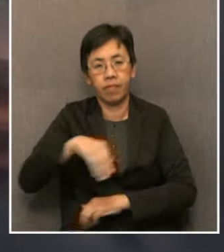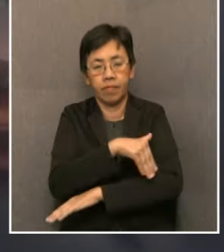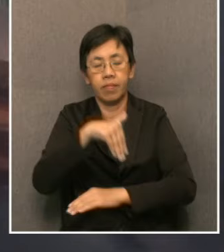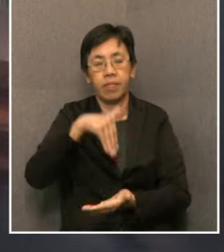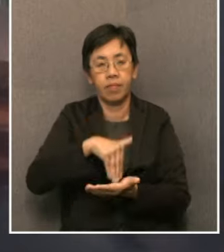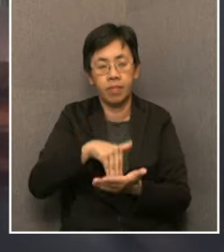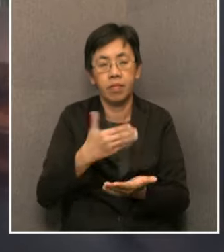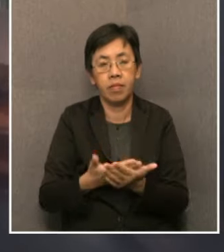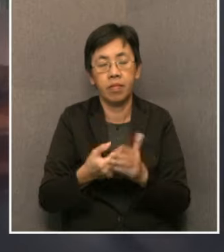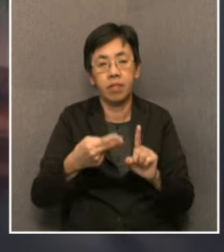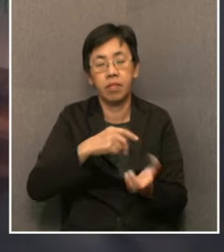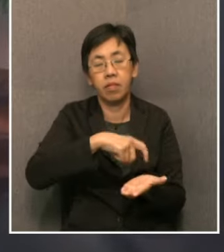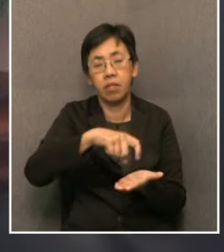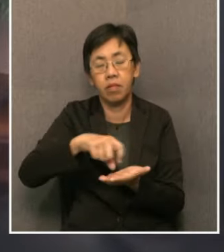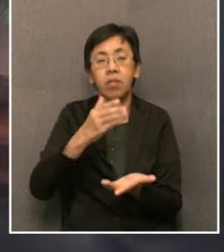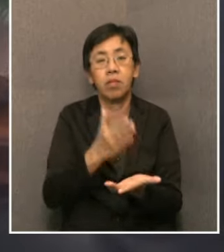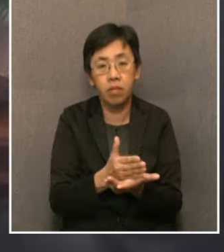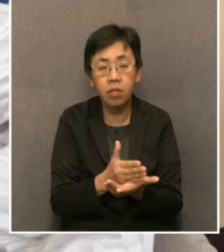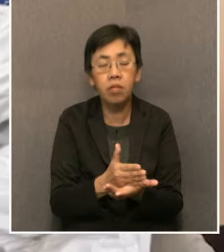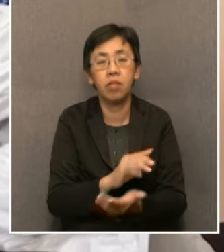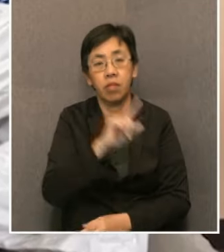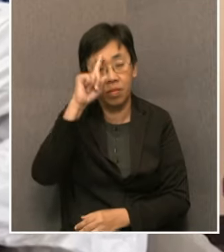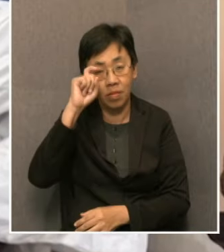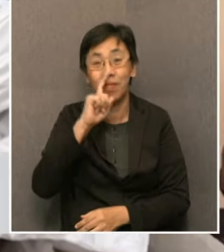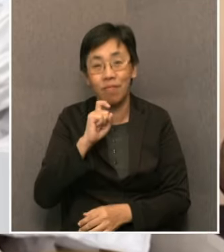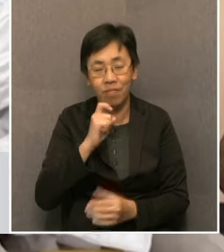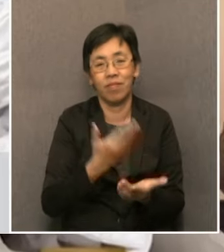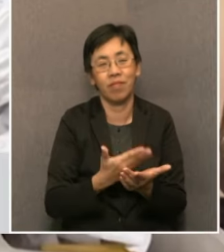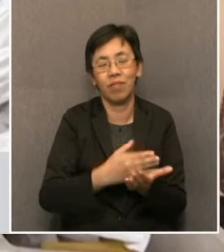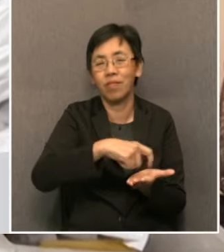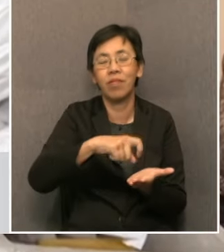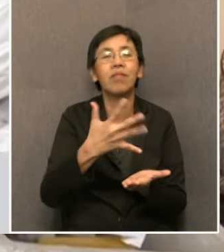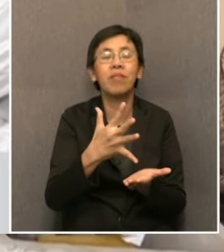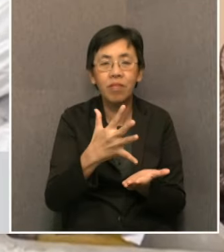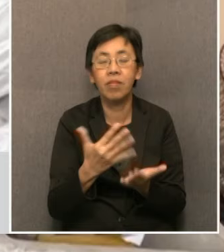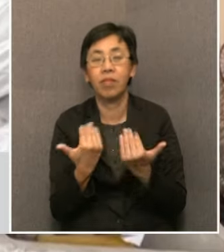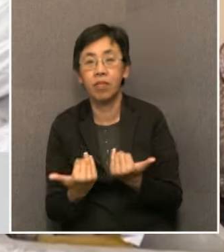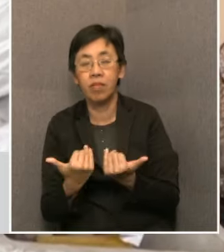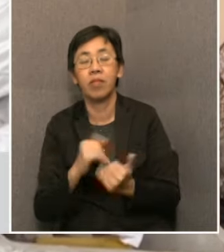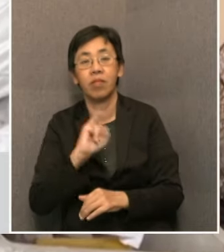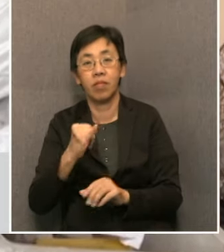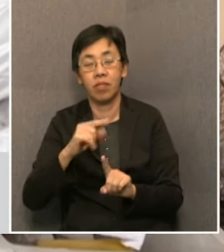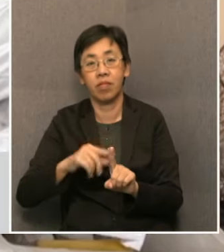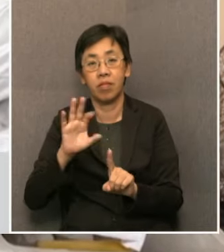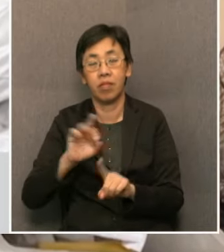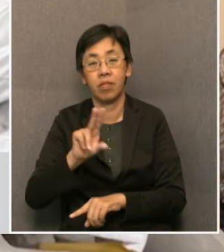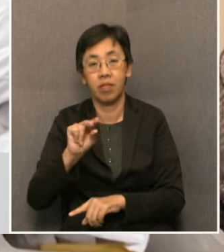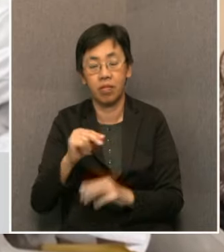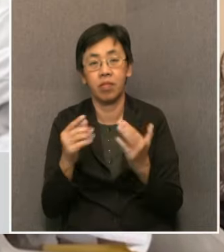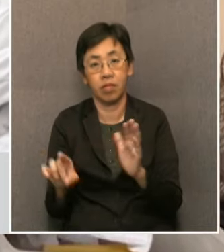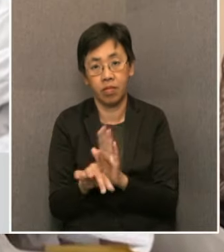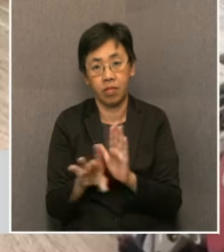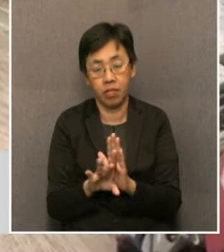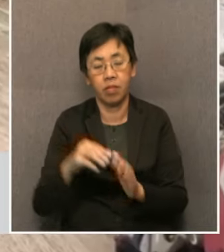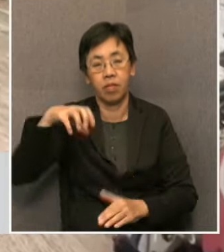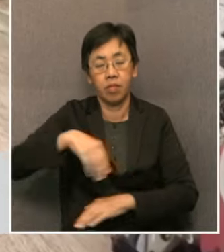้หุดโอนเงิน 1 หมื่นบาทให้กบกล่มเปลาบางในช่งวัหุดเสาอธิิที่ผ่านมาวันนี้ 30 กัยายนก็เป็นวนสดท้ายที่กรมมัชิ